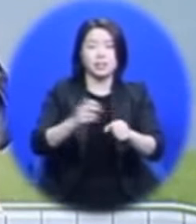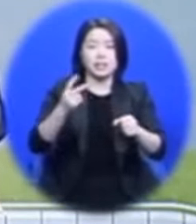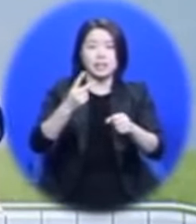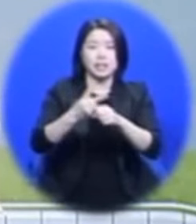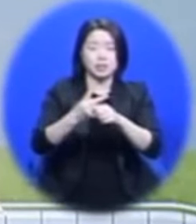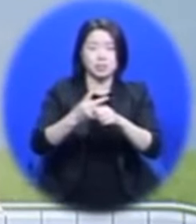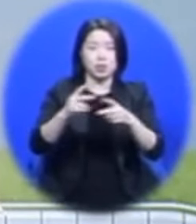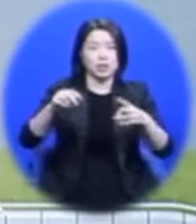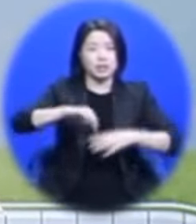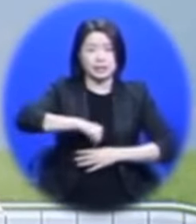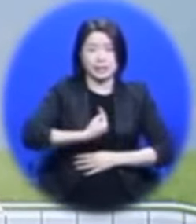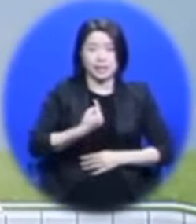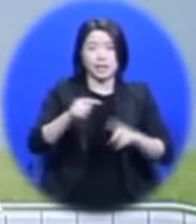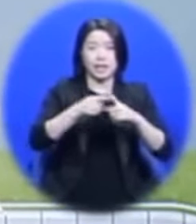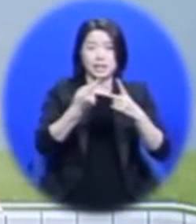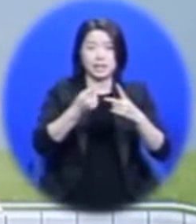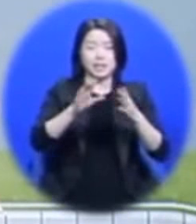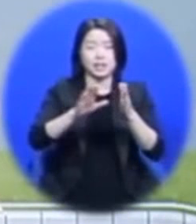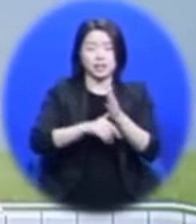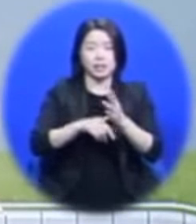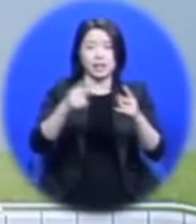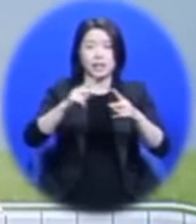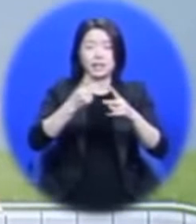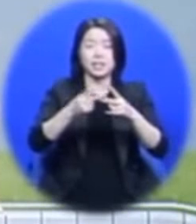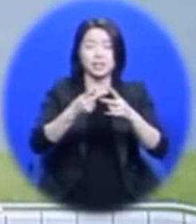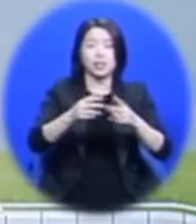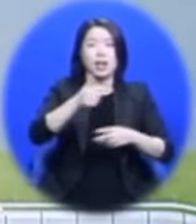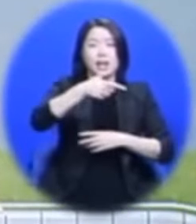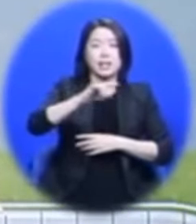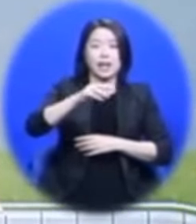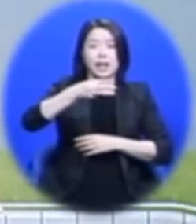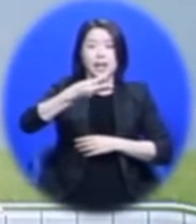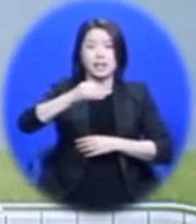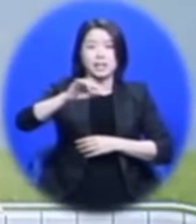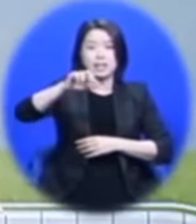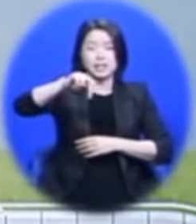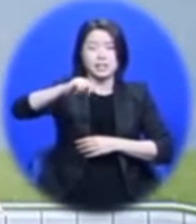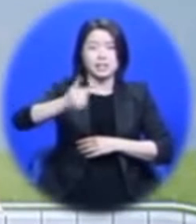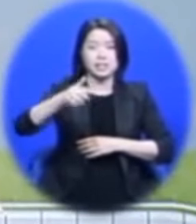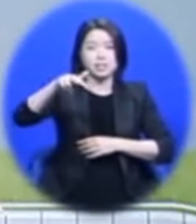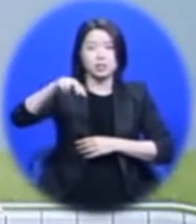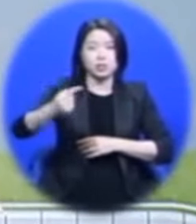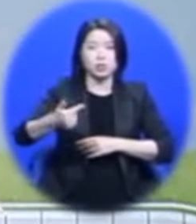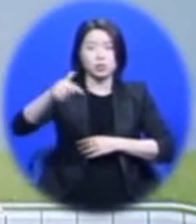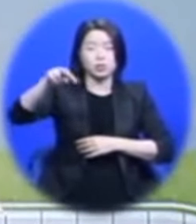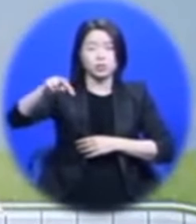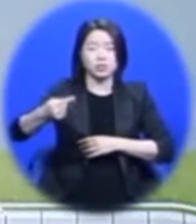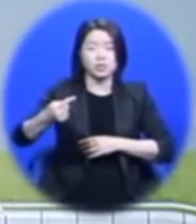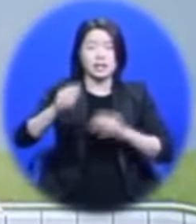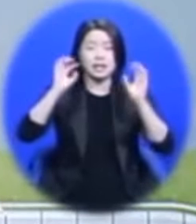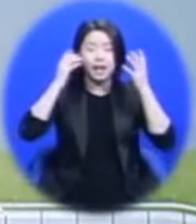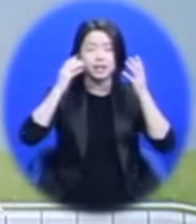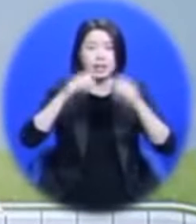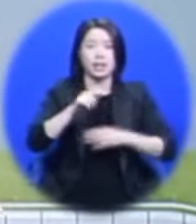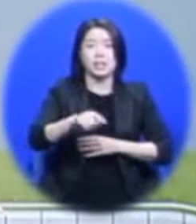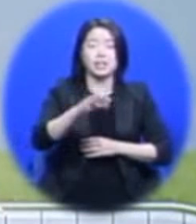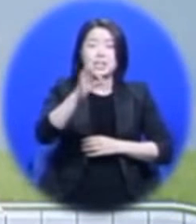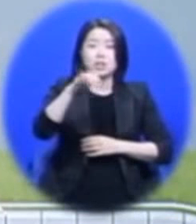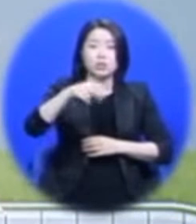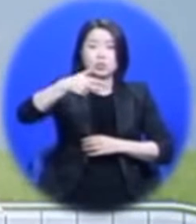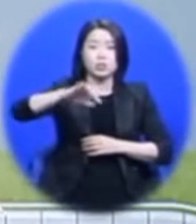자 1학년 때 2학년인 게리슨 존스라고 하는 아이가 이 유진을 너무너무